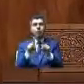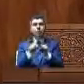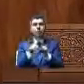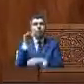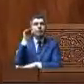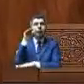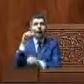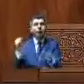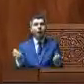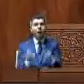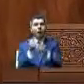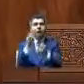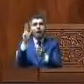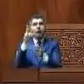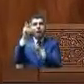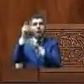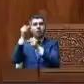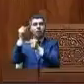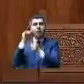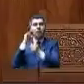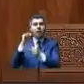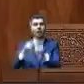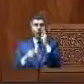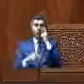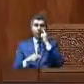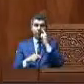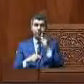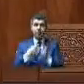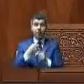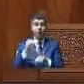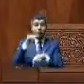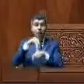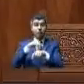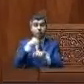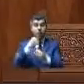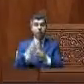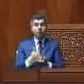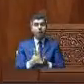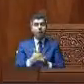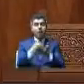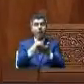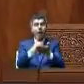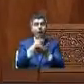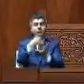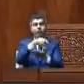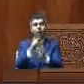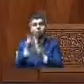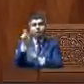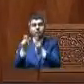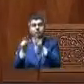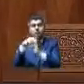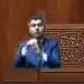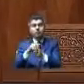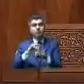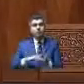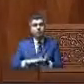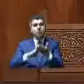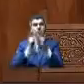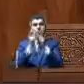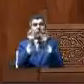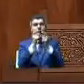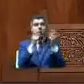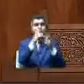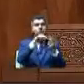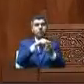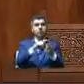خاصة لجلالة الملك محمد السادس حفظه الله. وفي هذا السياق فإننا نعمل على دعم التنافسية الوطنية وتشجيع القطاع الخاص من أجل